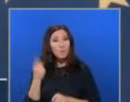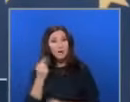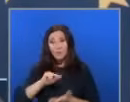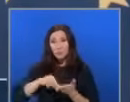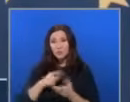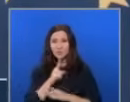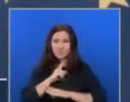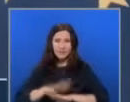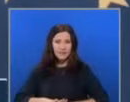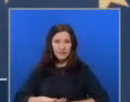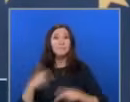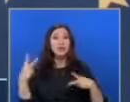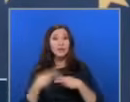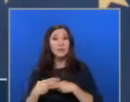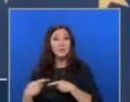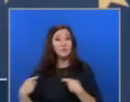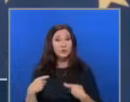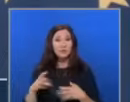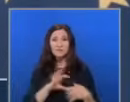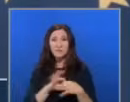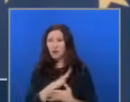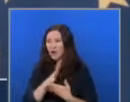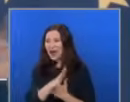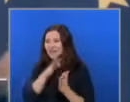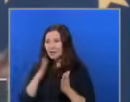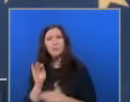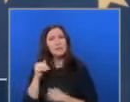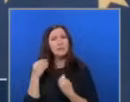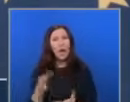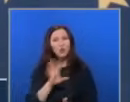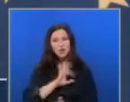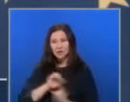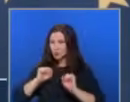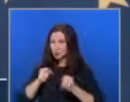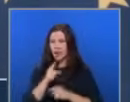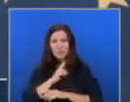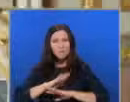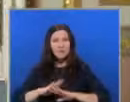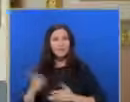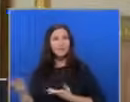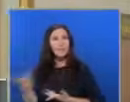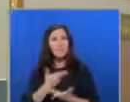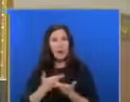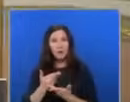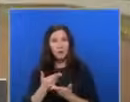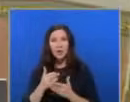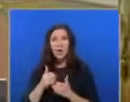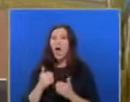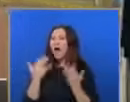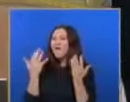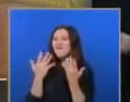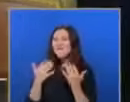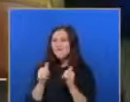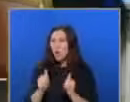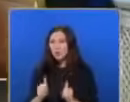първо сключим примирие. Прекратяване на огъня, свързано с крайен срок, би дало шанс за ускоряване на мирните преговори. Формула за